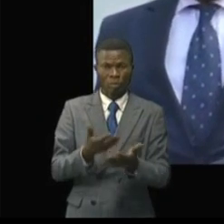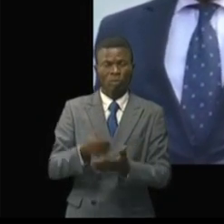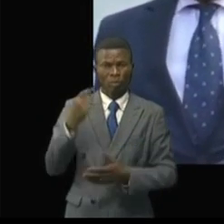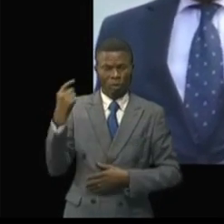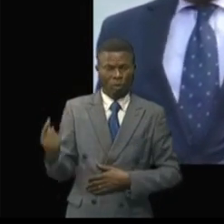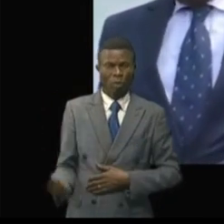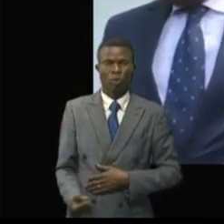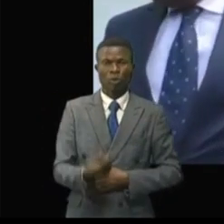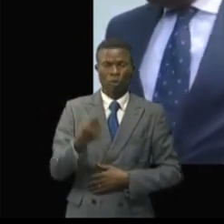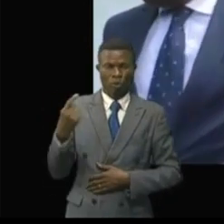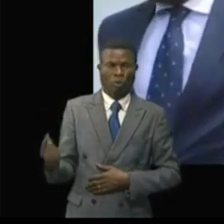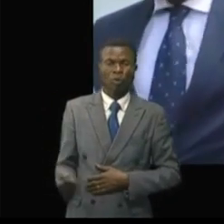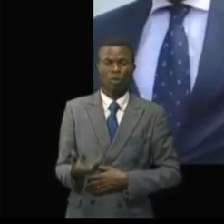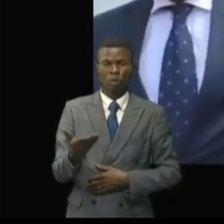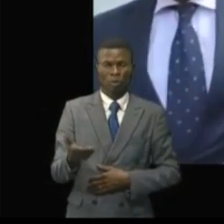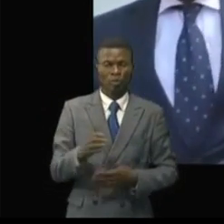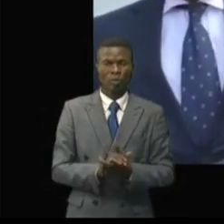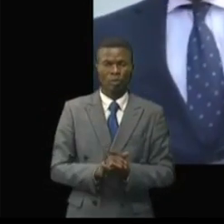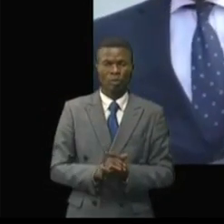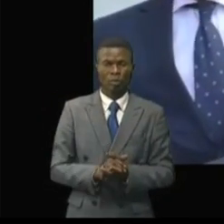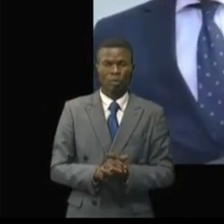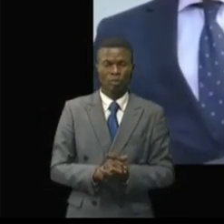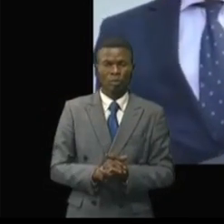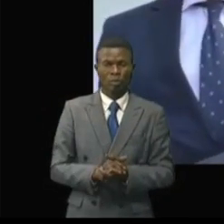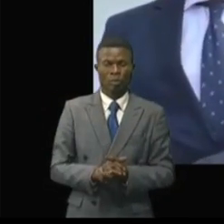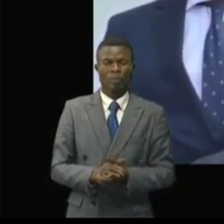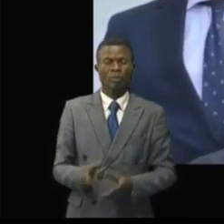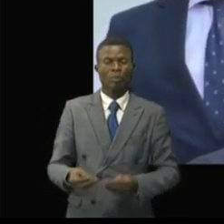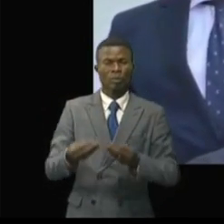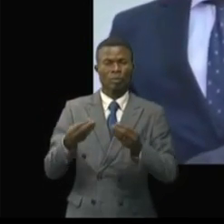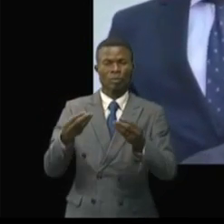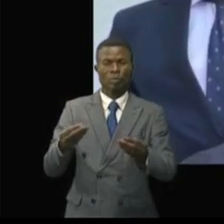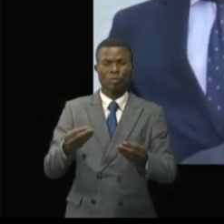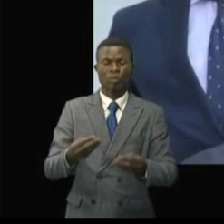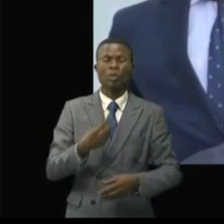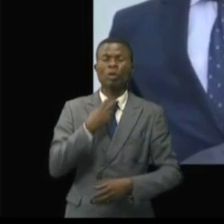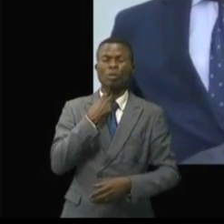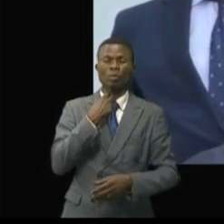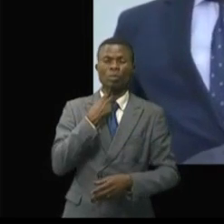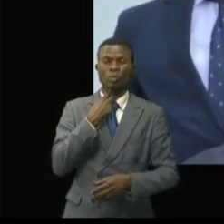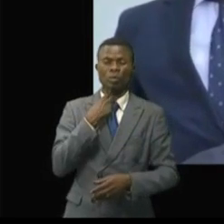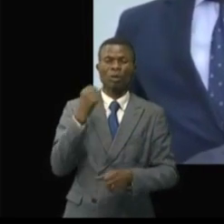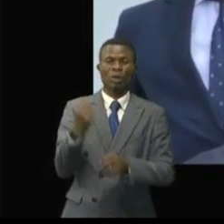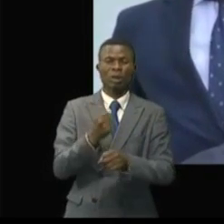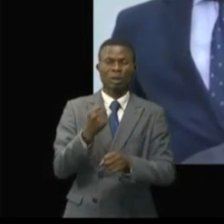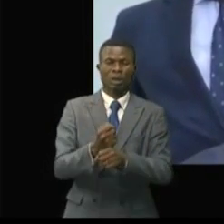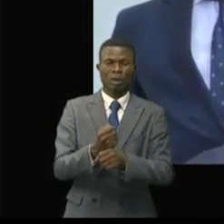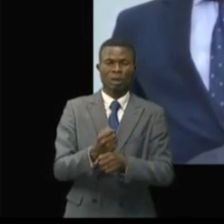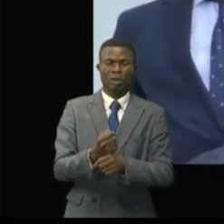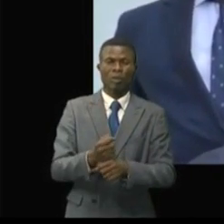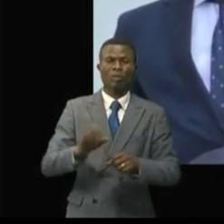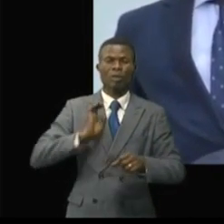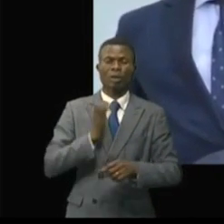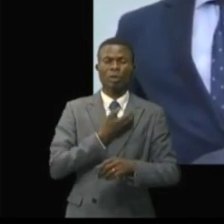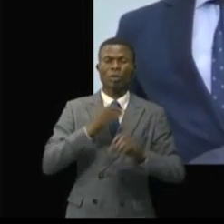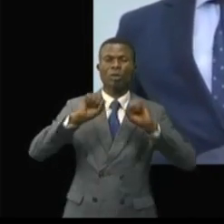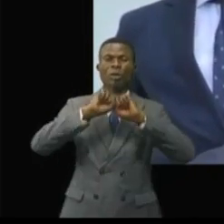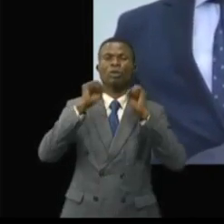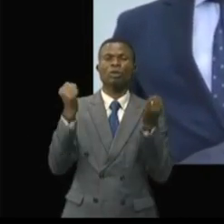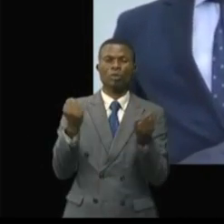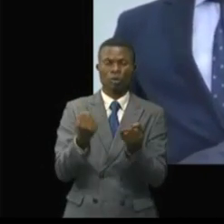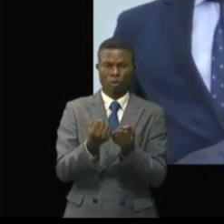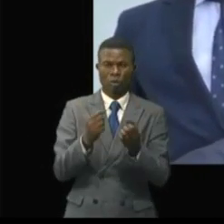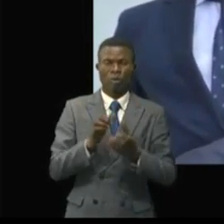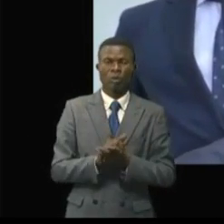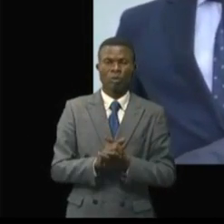irrégulière, ça a donné un coup de frein au fonctionnement de la SNCC.